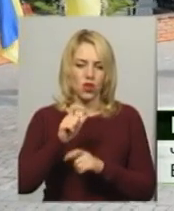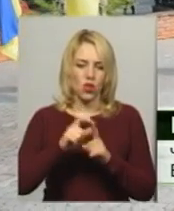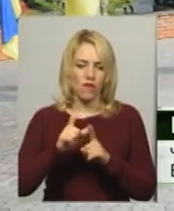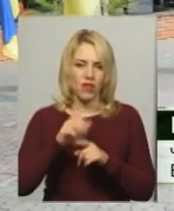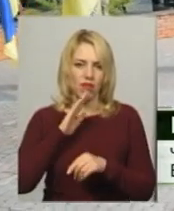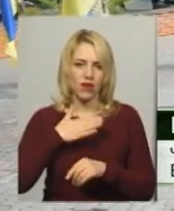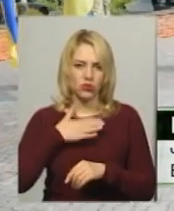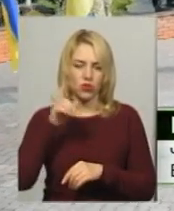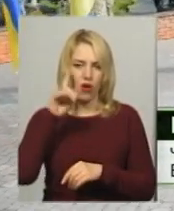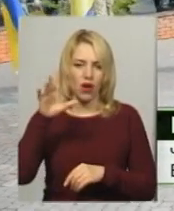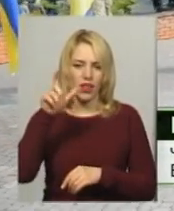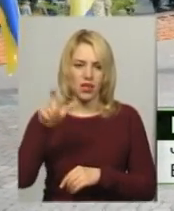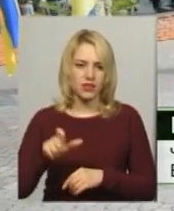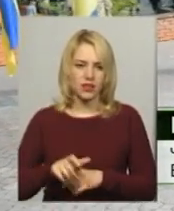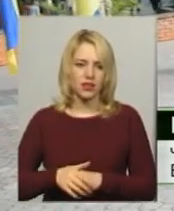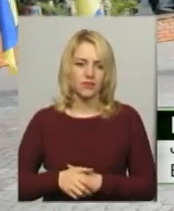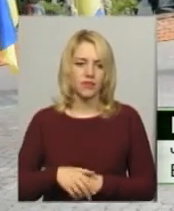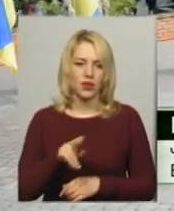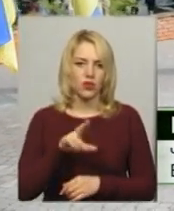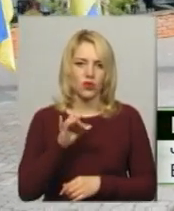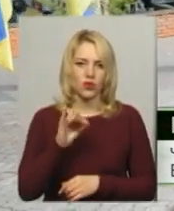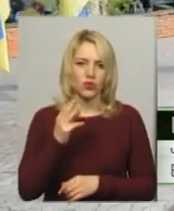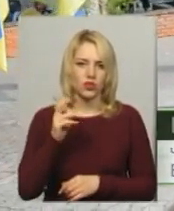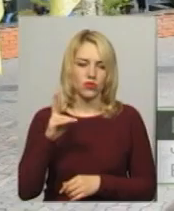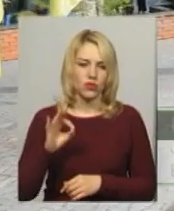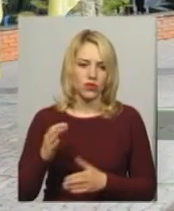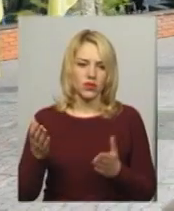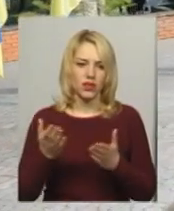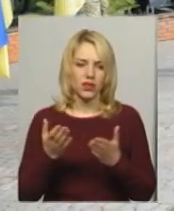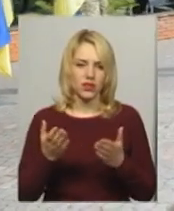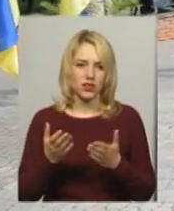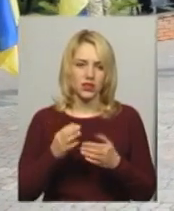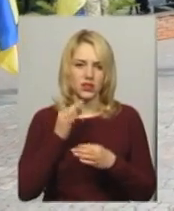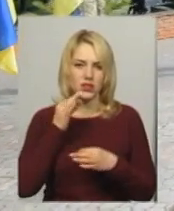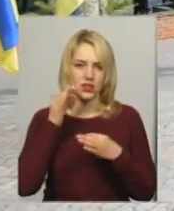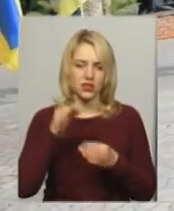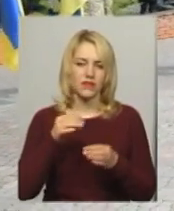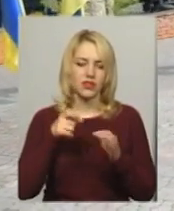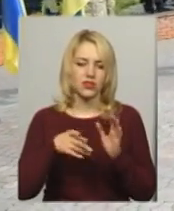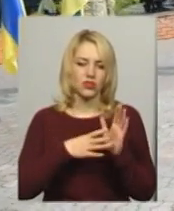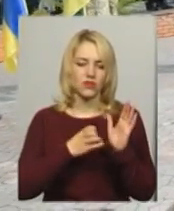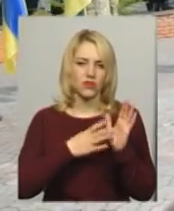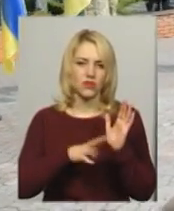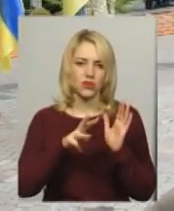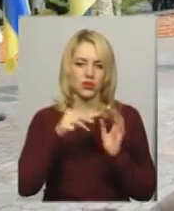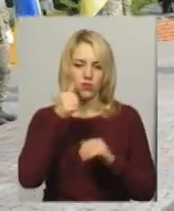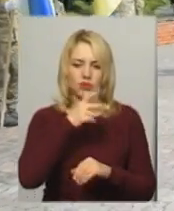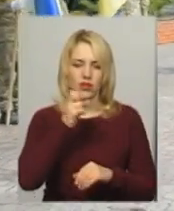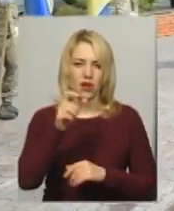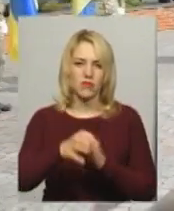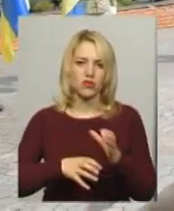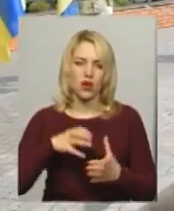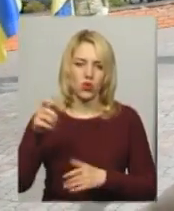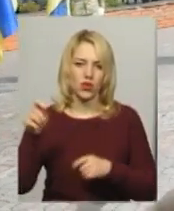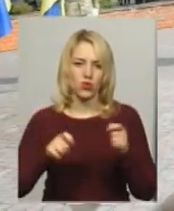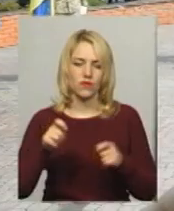класика Івана Драчева, який сказав у 93-му році на міжнародній конференції,